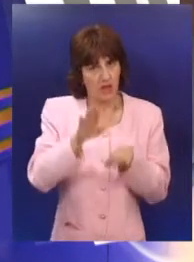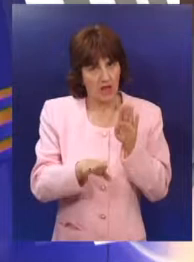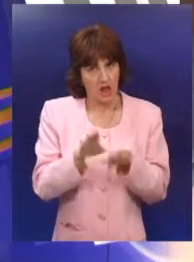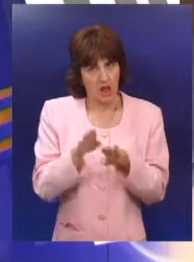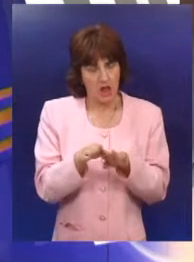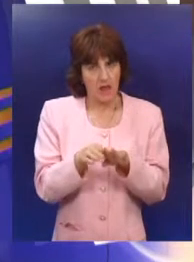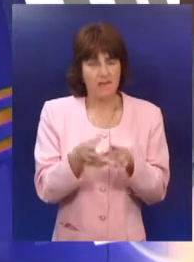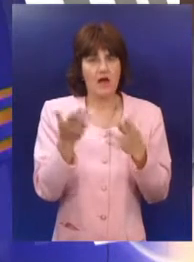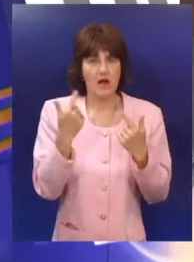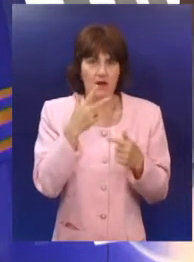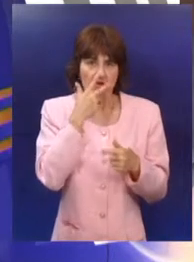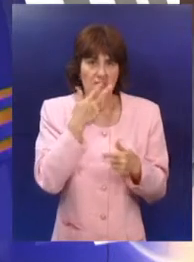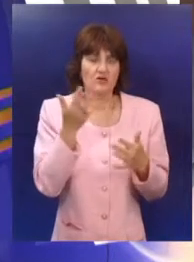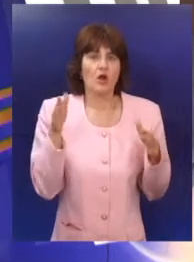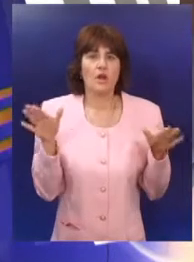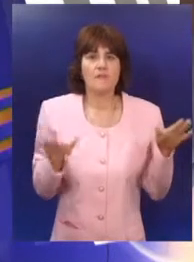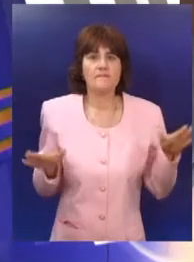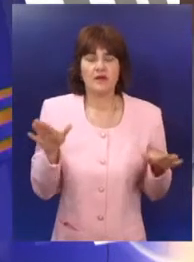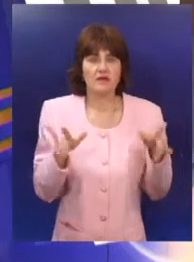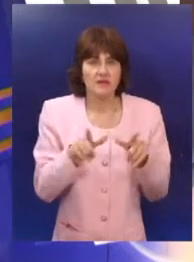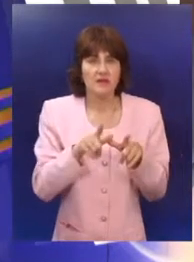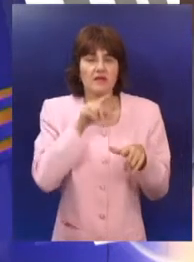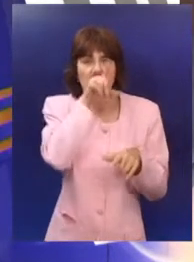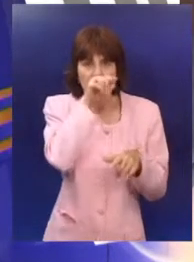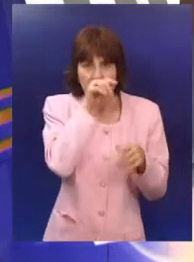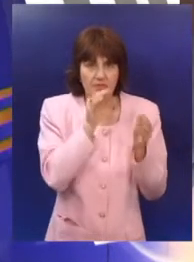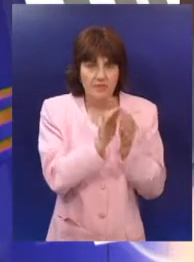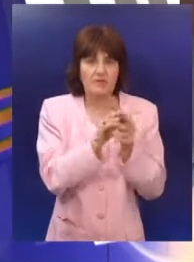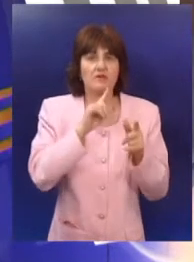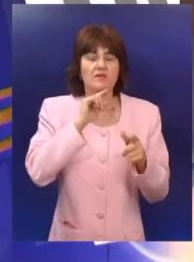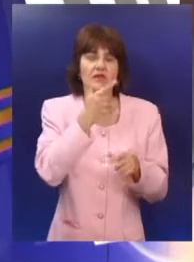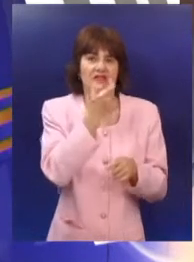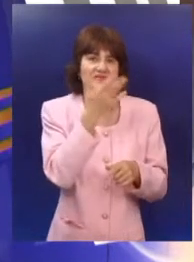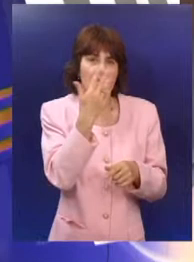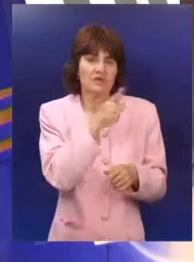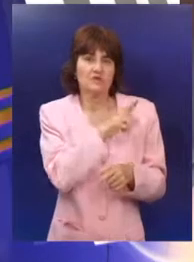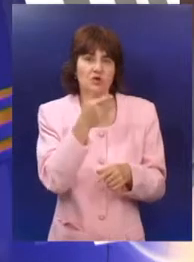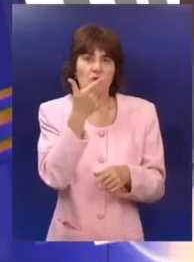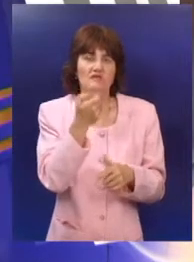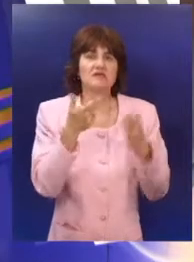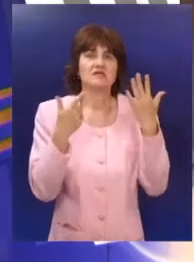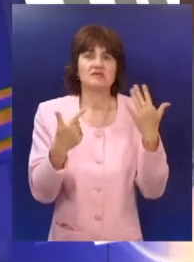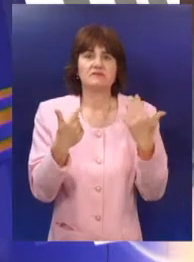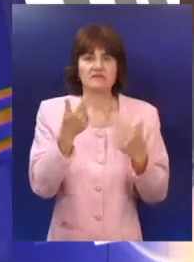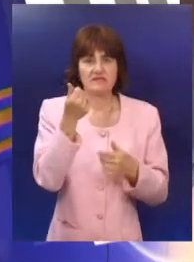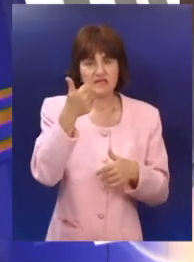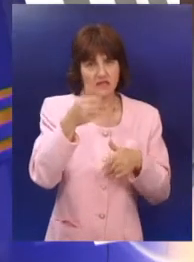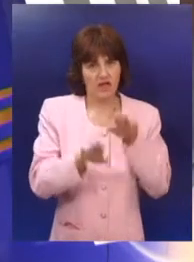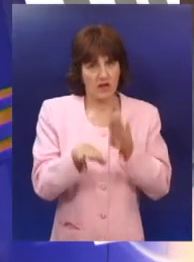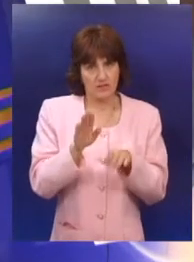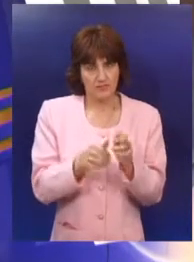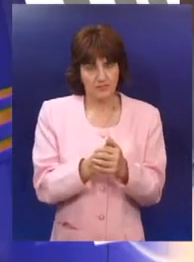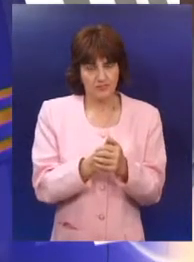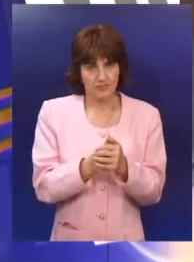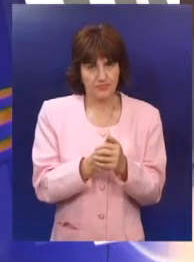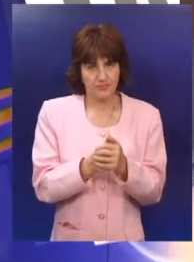pačije meso od 380 do 400, a što se piletine tiče, meso košta od 250 150 do 270 dinara. Džigerica